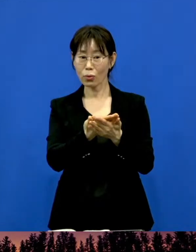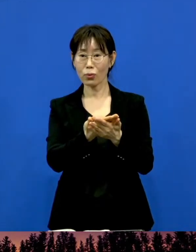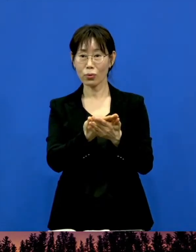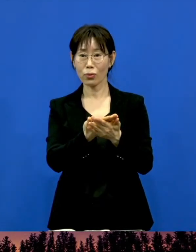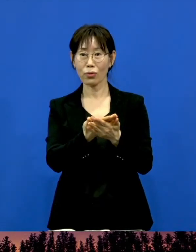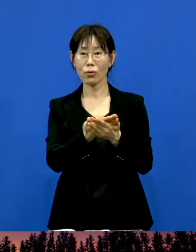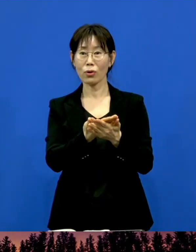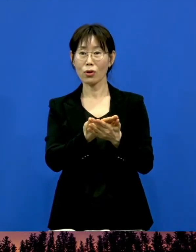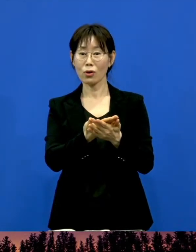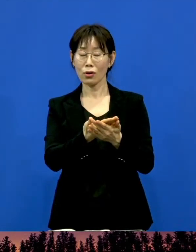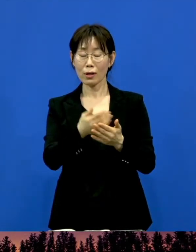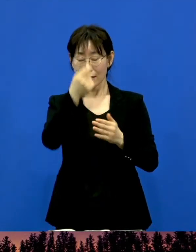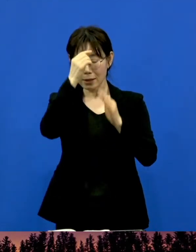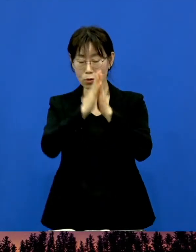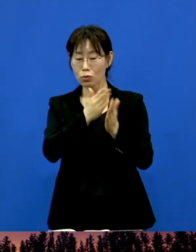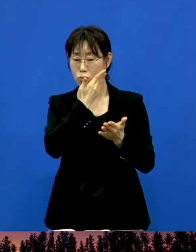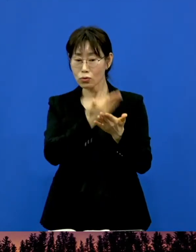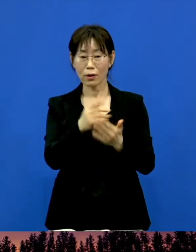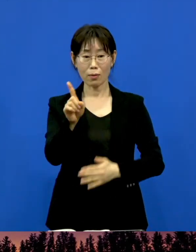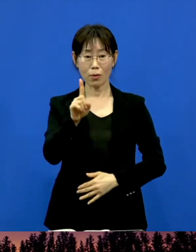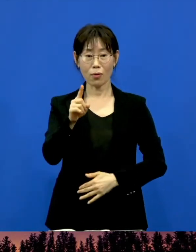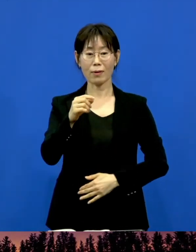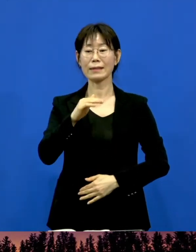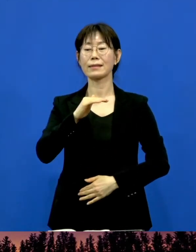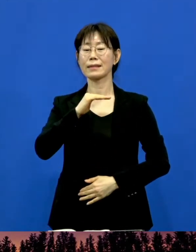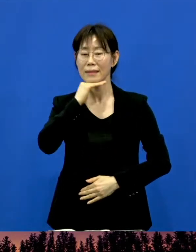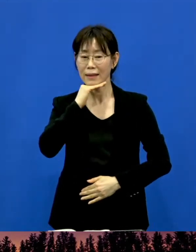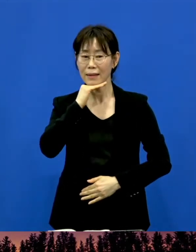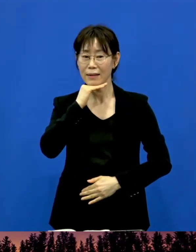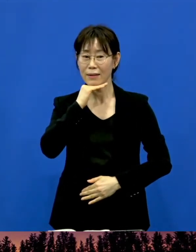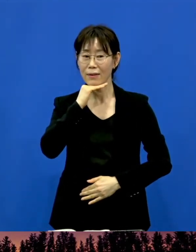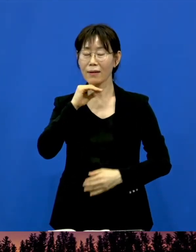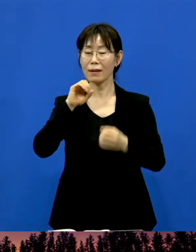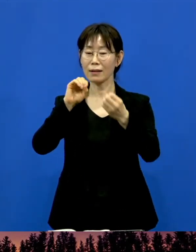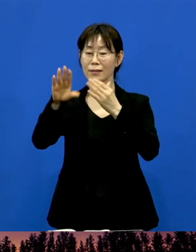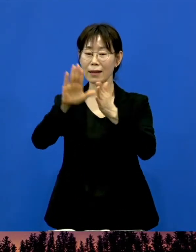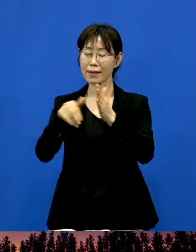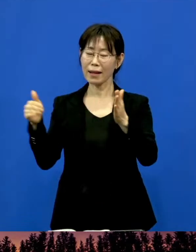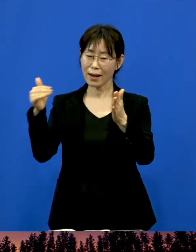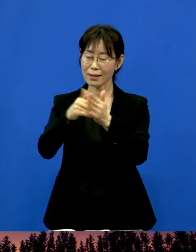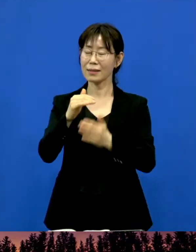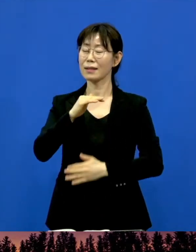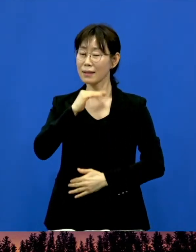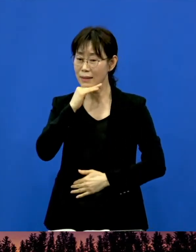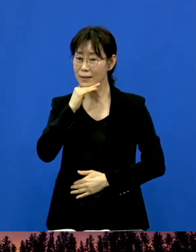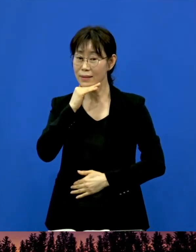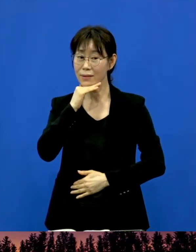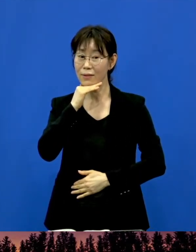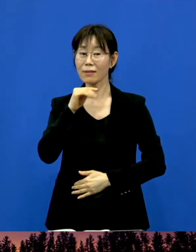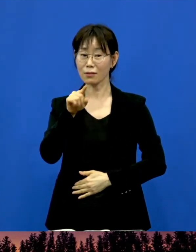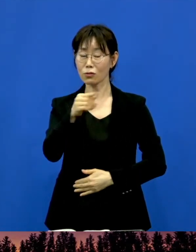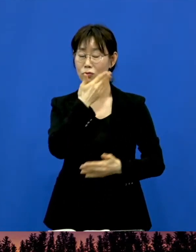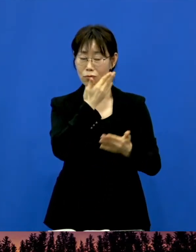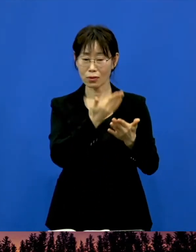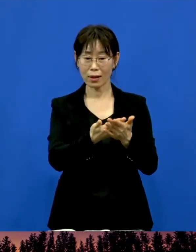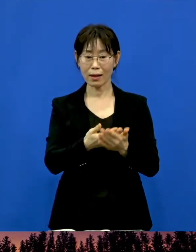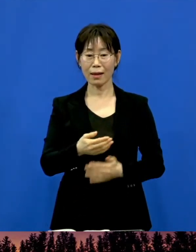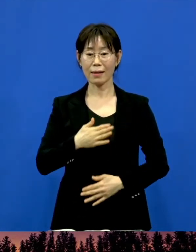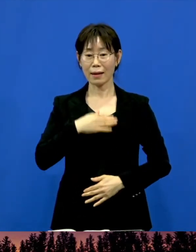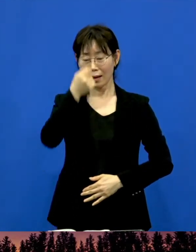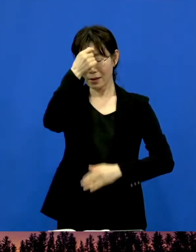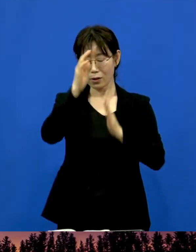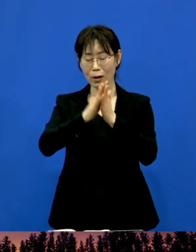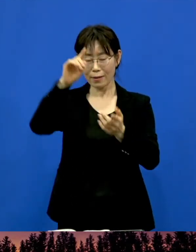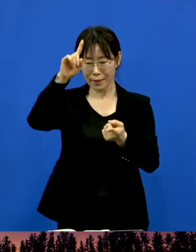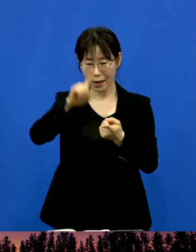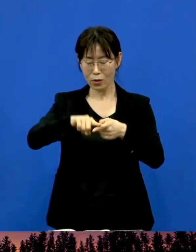기다리는 거예요. 기다리는 거예요. 여러분, 만약에 내가 기도하는 대로 다 응답되면요,